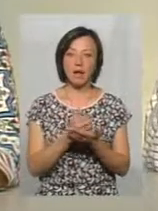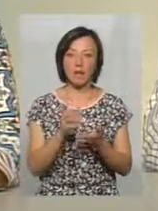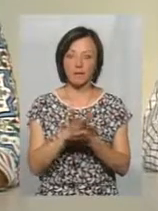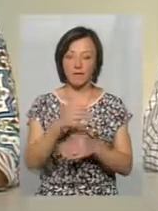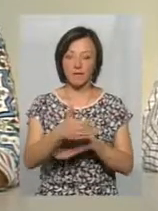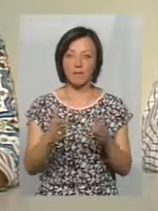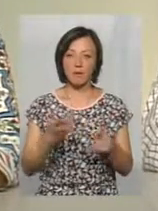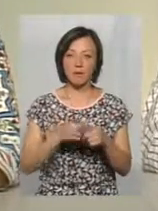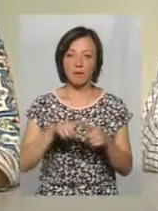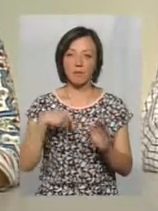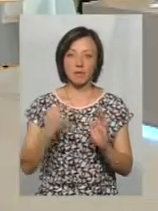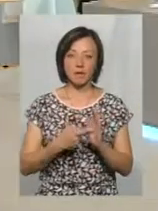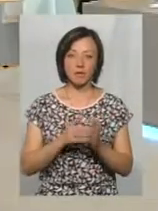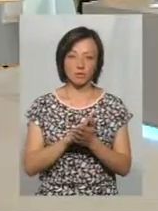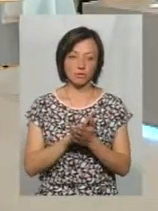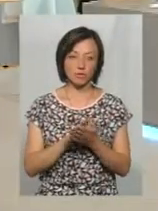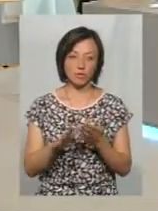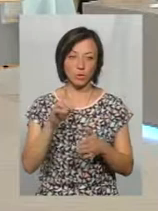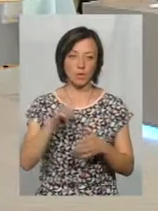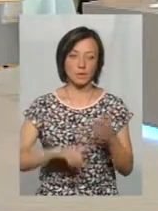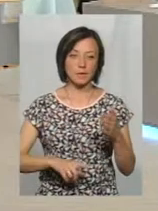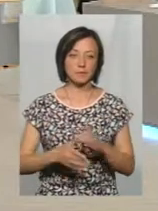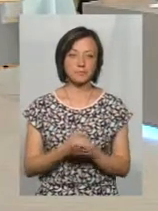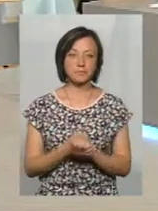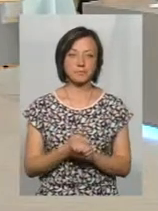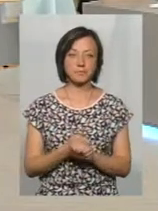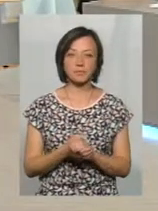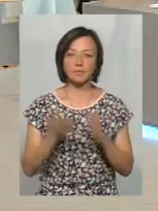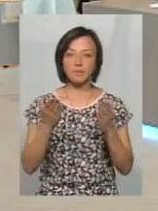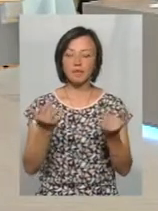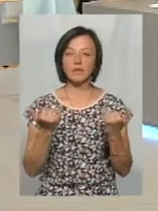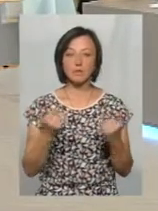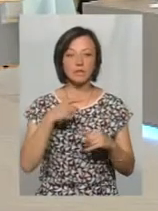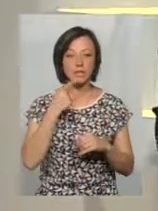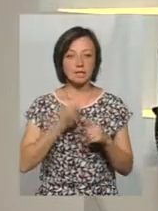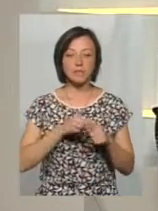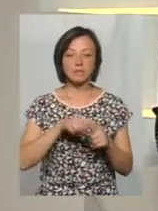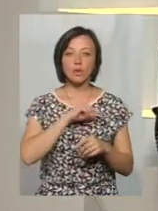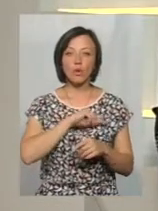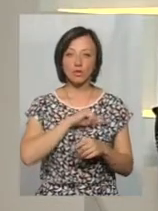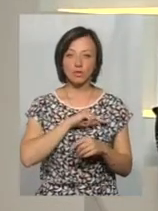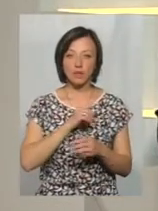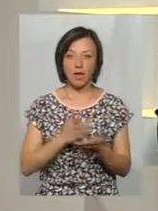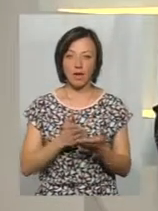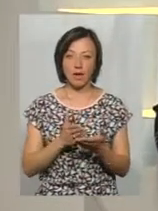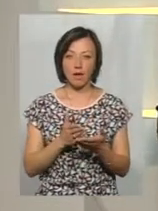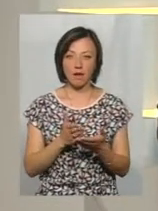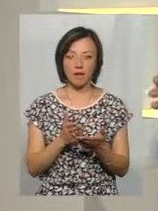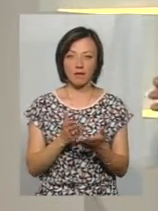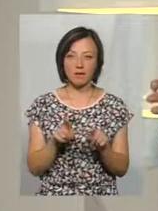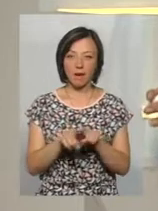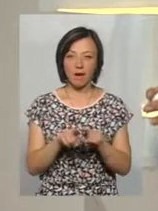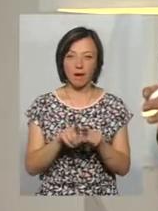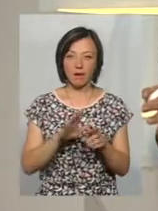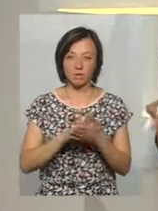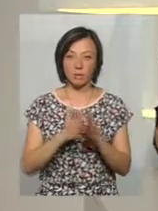Так? Тобто це питання добровільне. Але ви сьогодні зазначали, що це, в принципі, психологічний такий аспект. От що сьогодні ви